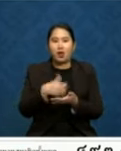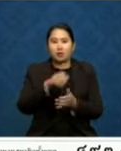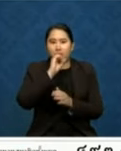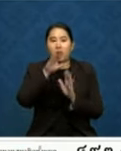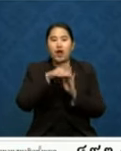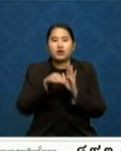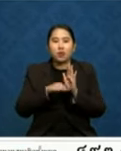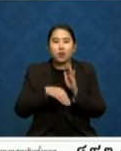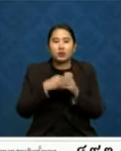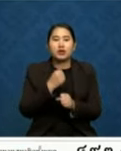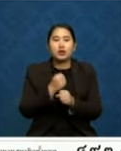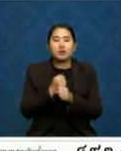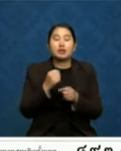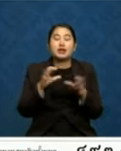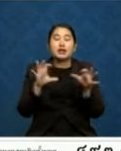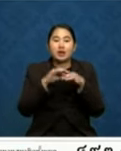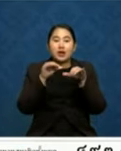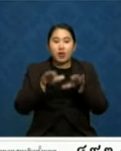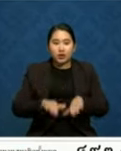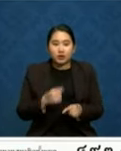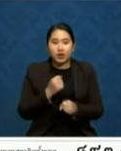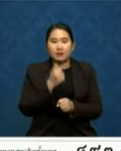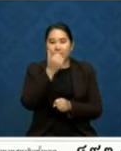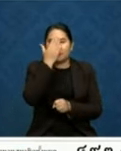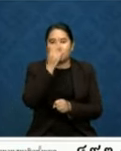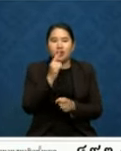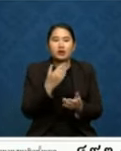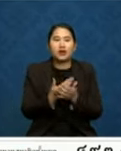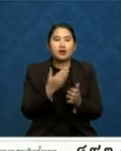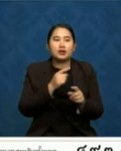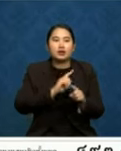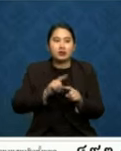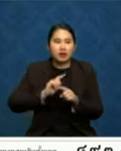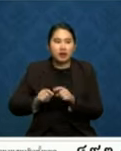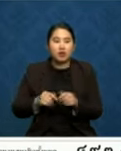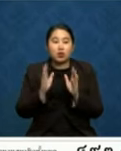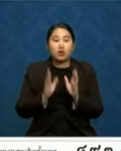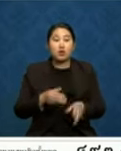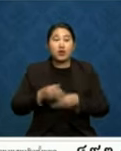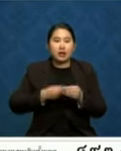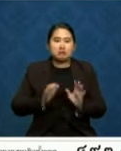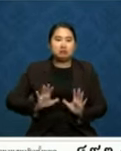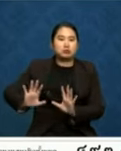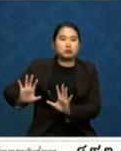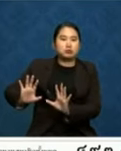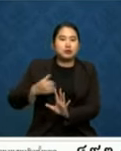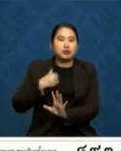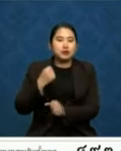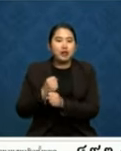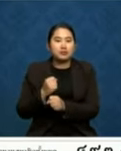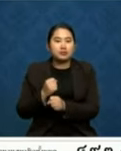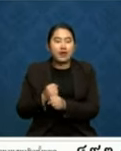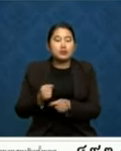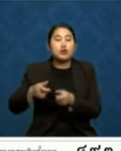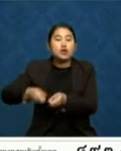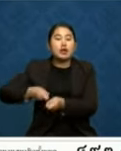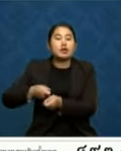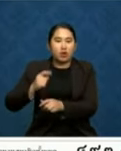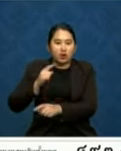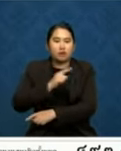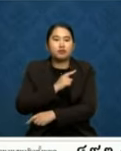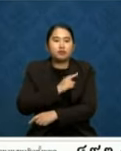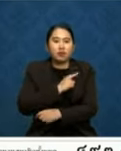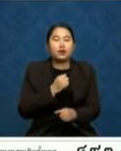มันก็จะสามารถลดต้นทุนได้เพราะเวลามีต้นทุนที่เกิดขึ้นมาเนี่ยนะครับพ่อค้าเขาจะผลักภาระให้กับบรรดาเกษตรกรผู้ปลูก